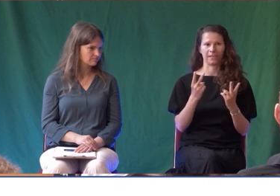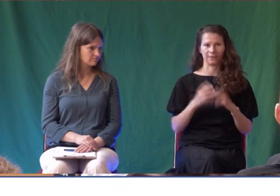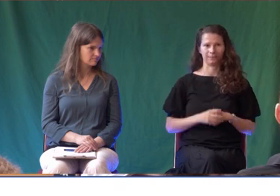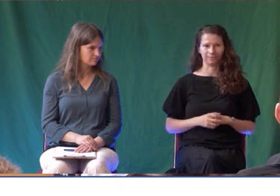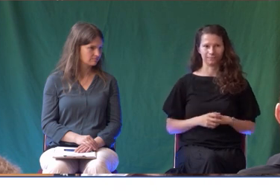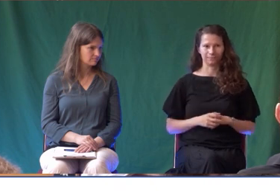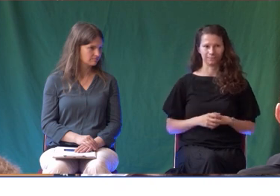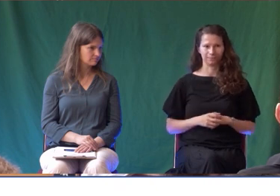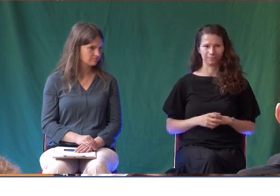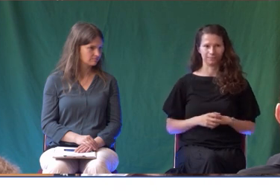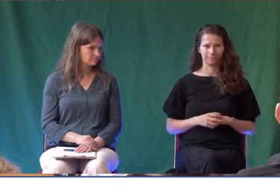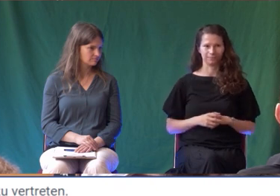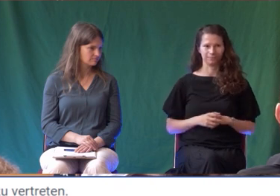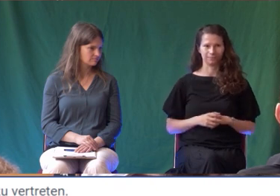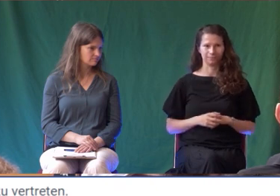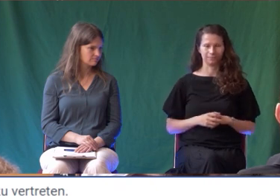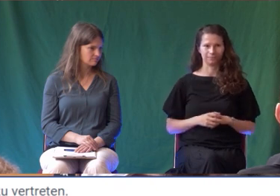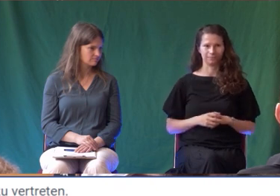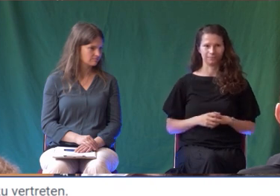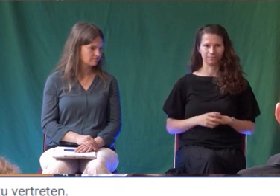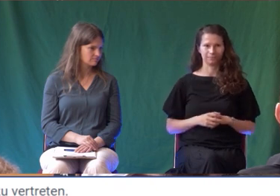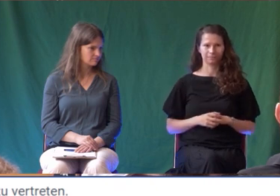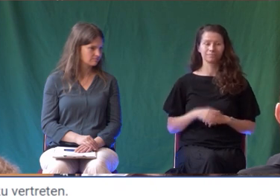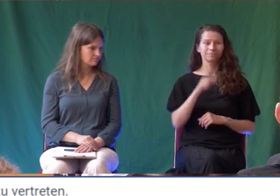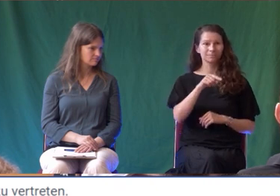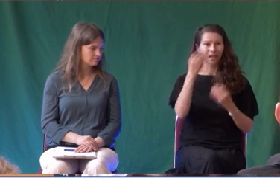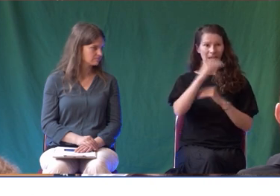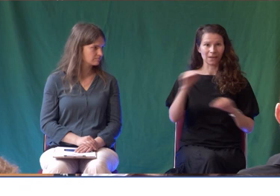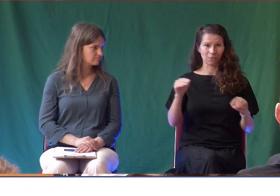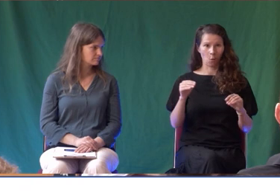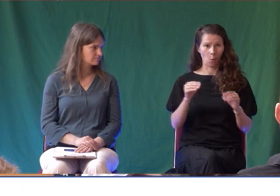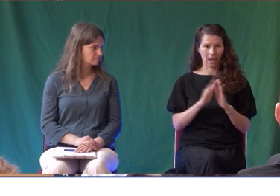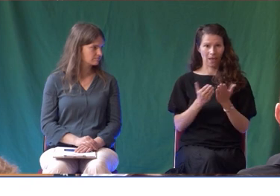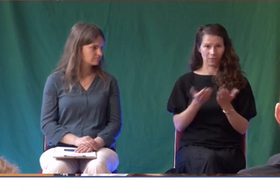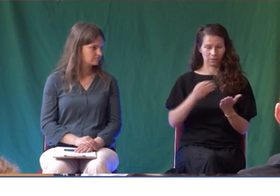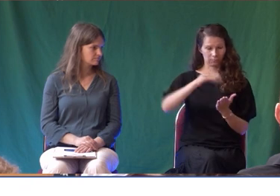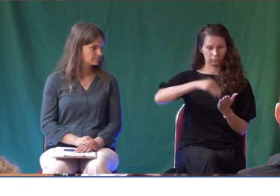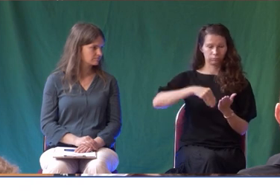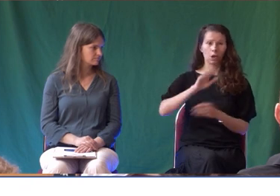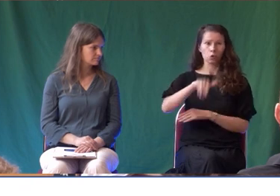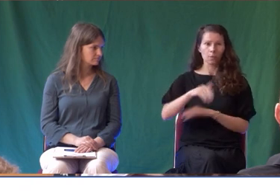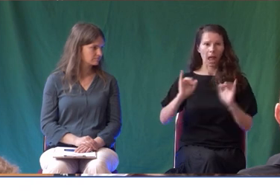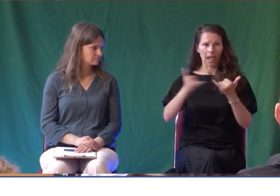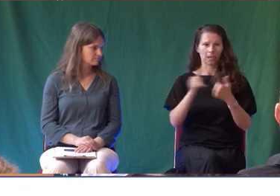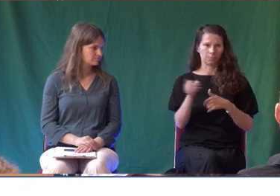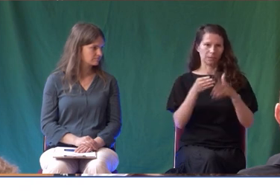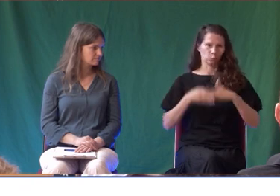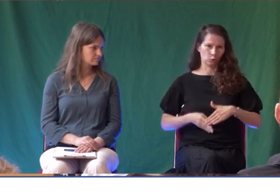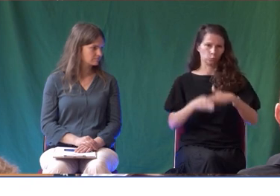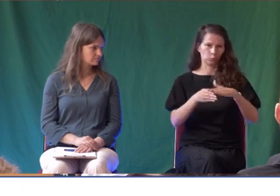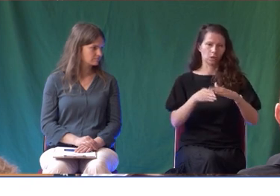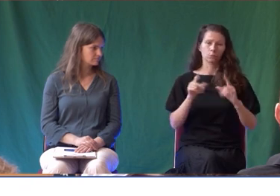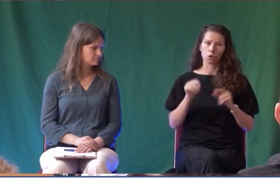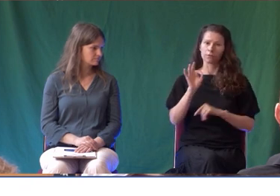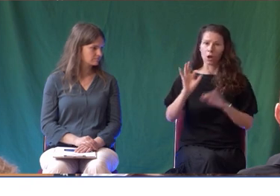haben in eine ein Info-Heft geschrieben über unterstützte Elternschaft für Eltern